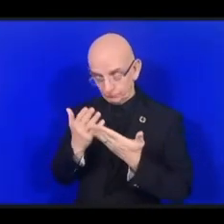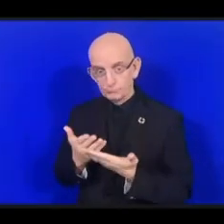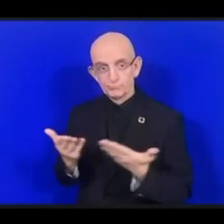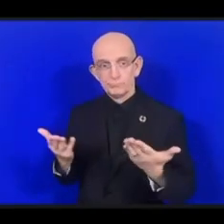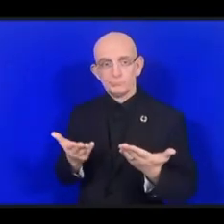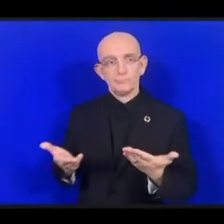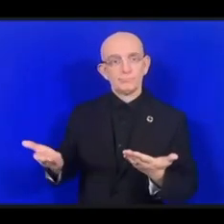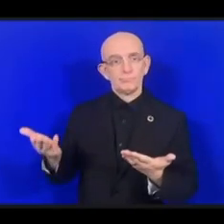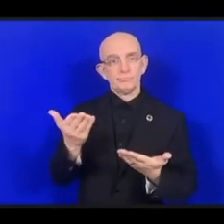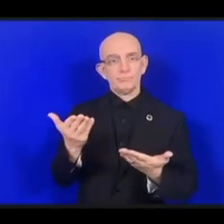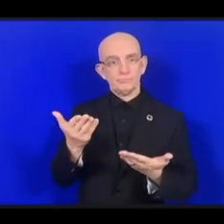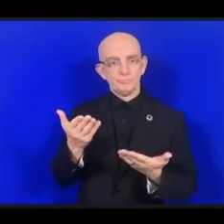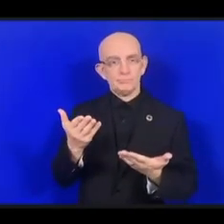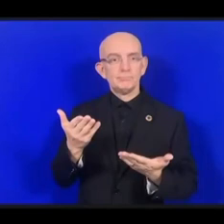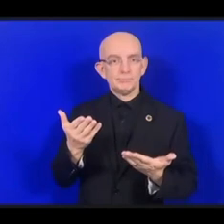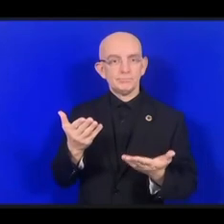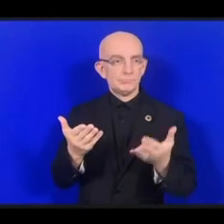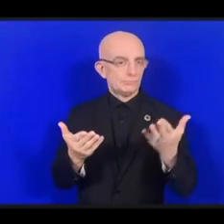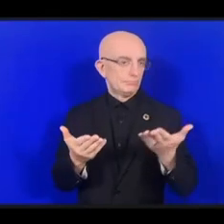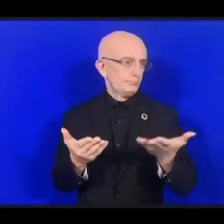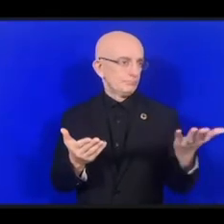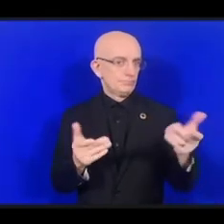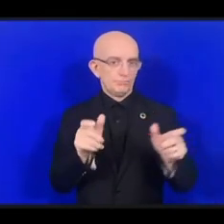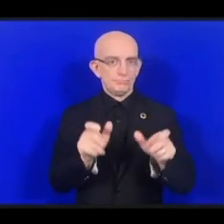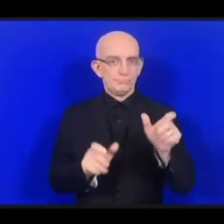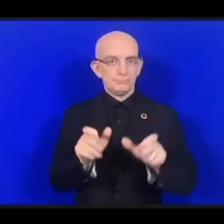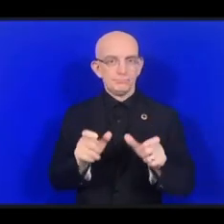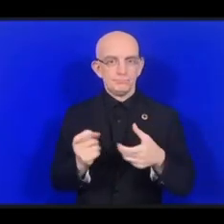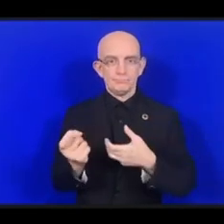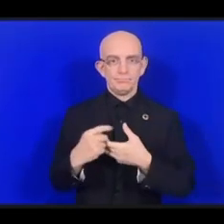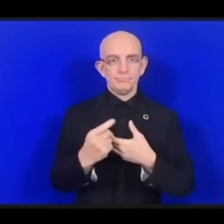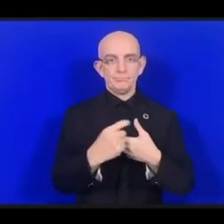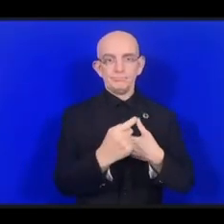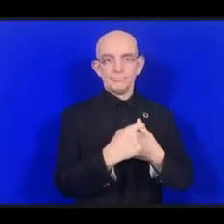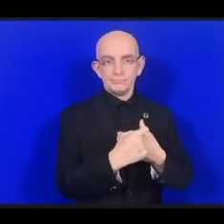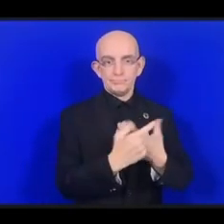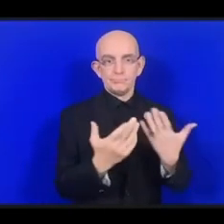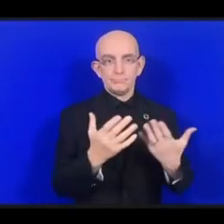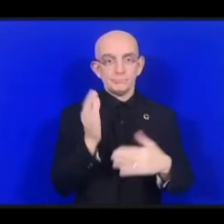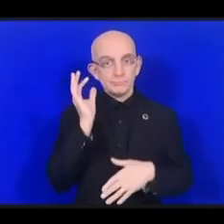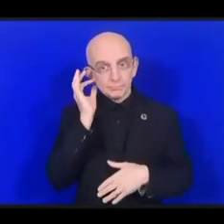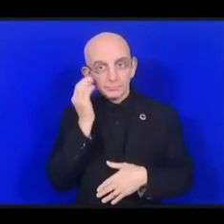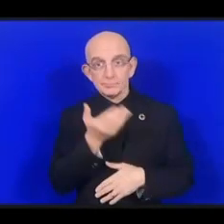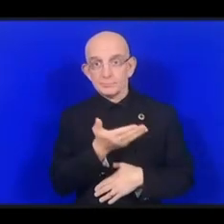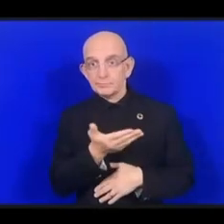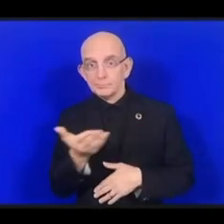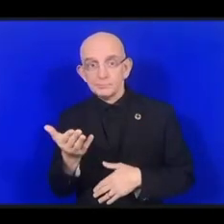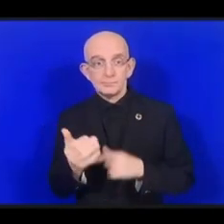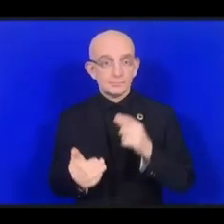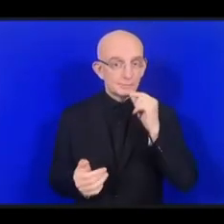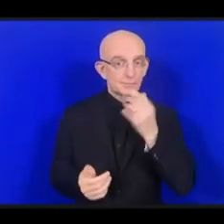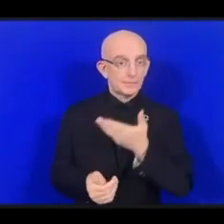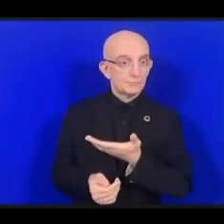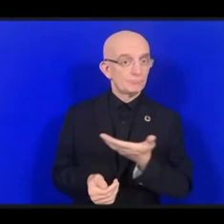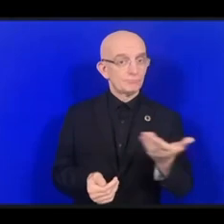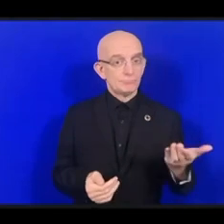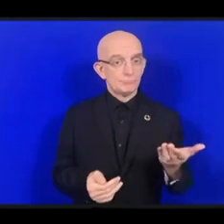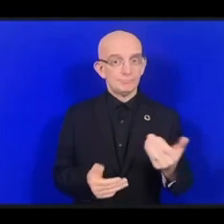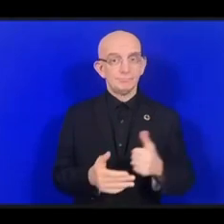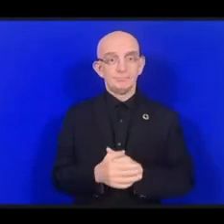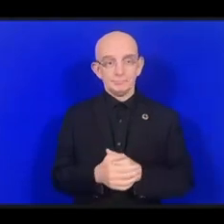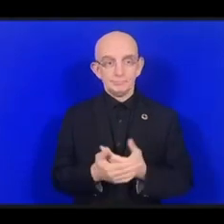女士们、先生们，大家好！我非常高兴能够在 IGF 的最后一天发